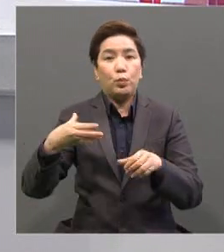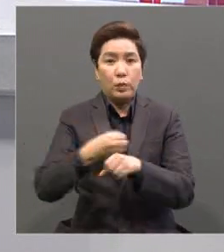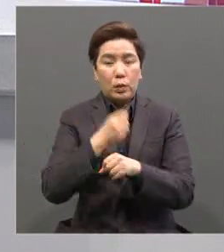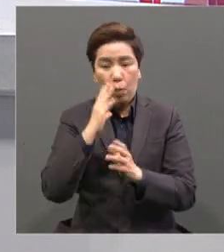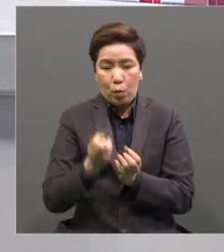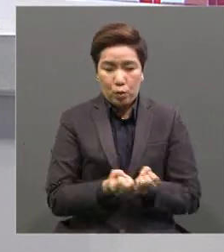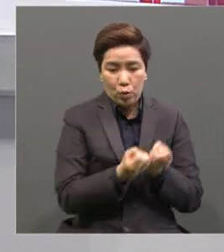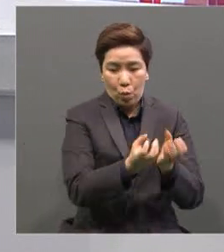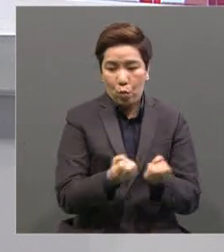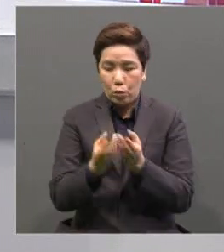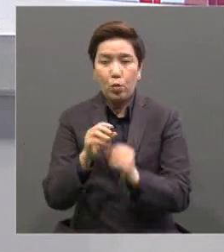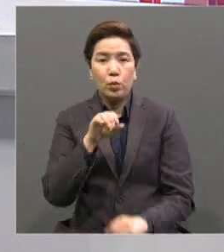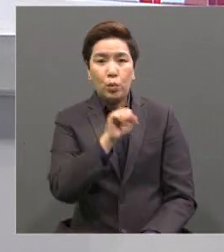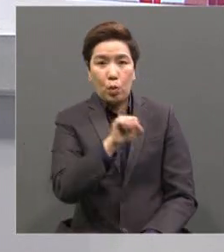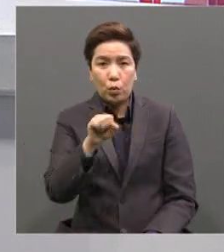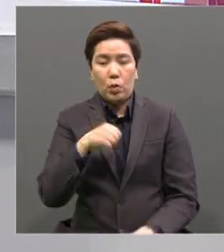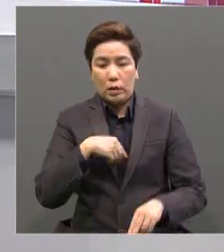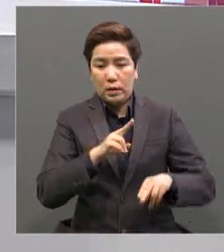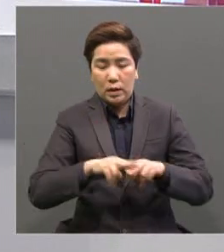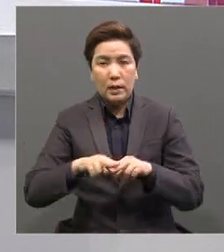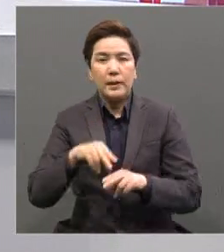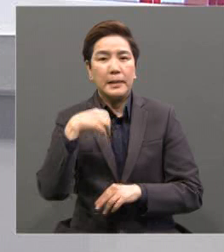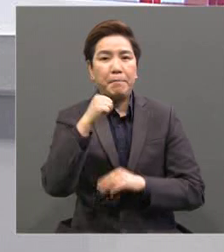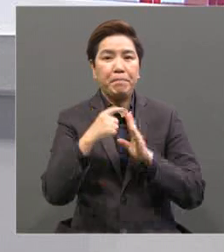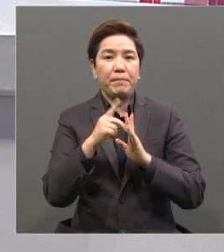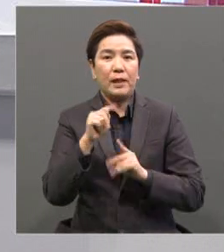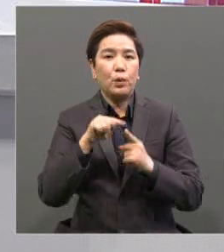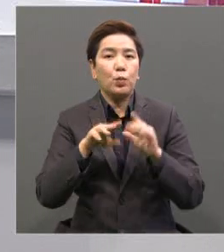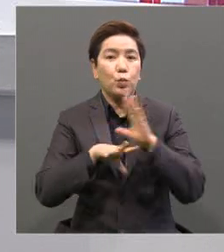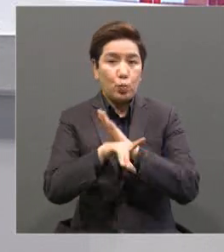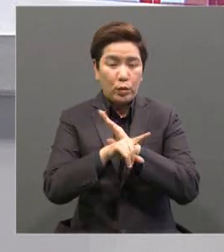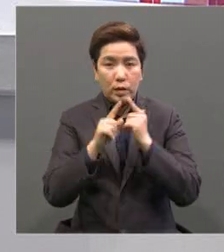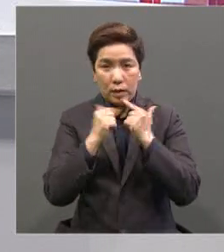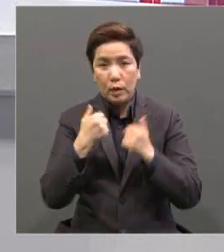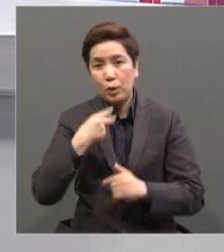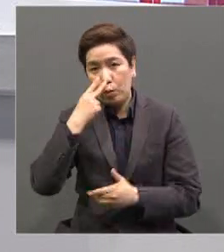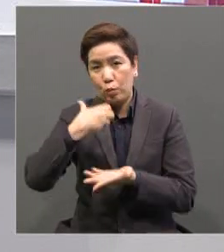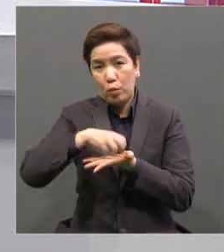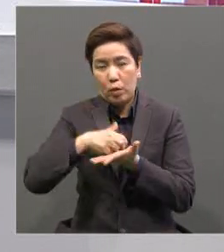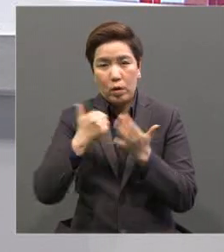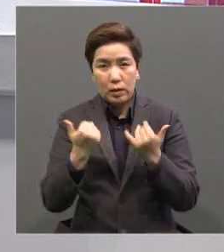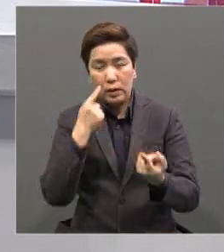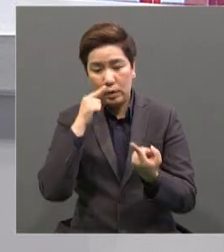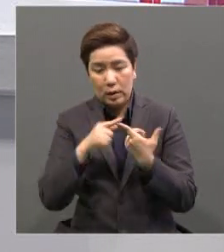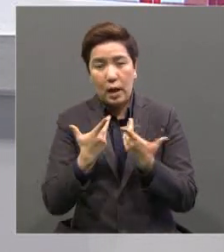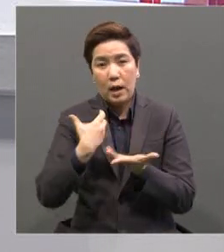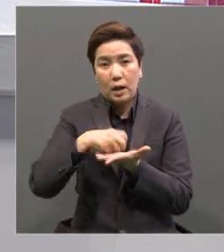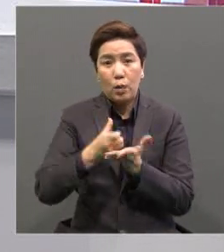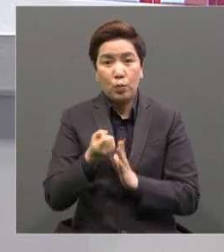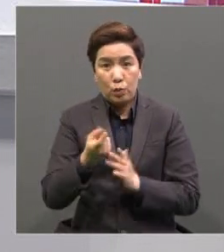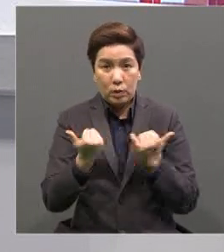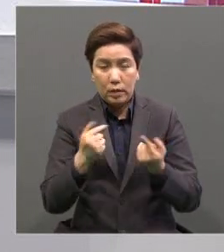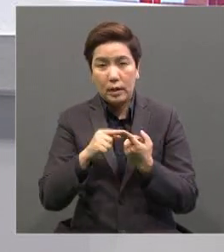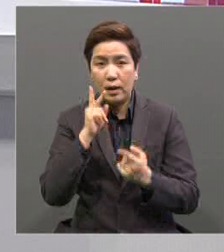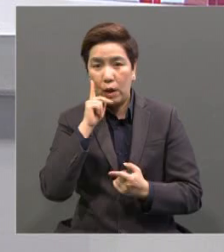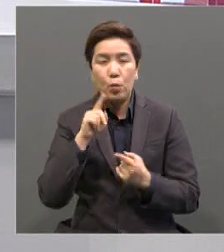าก็ส่งว่าที่ผู้สมัครส.ส.ชิงเก้าอี้ใน10เขตเลือกตั้งในจังหวัดชลบุรีนะครับเดี๋ยวเราไปติดตามบรรยากาศกันหน่อยนะครับวันนี้รายงานจากคุณสุ